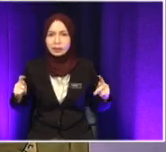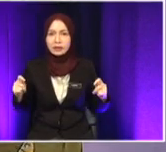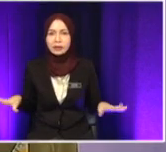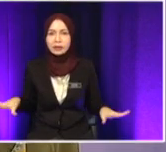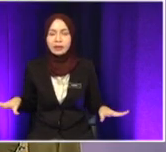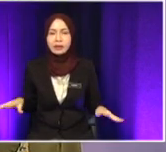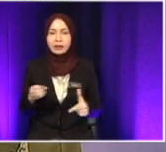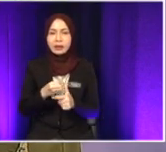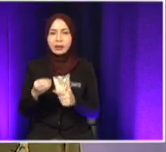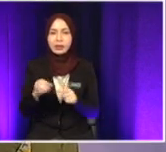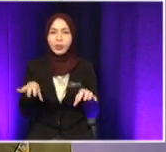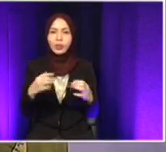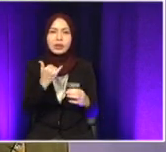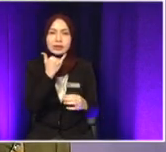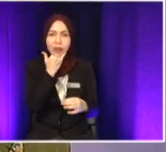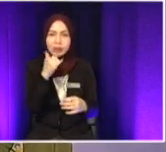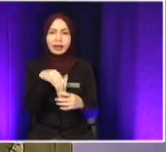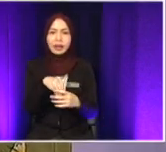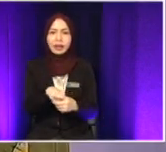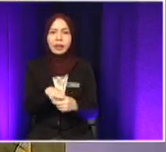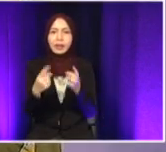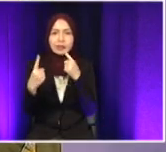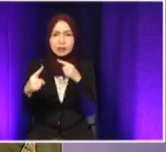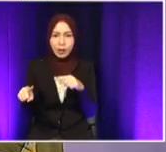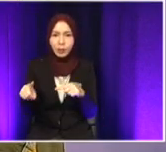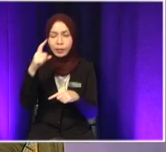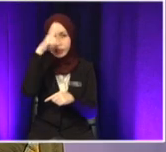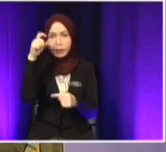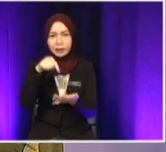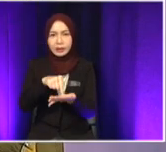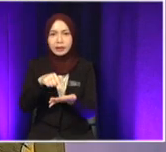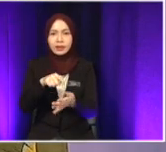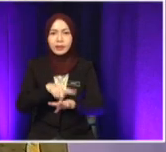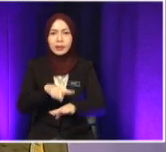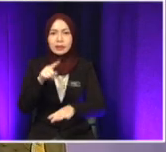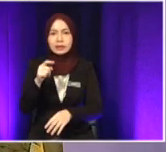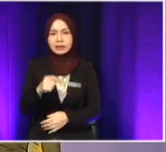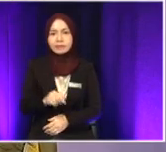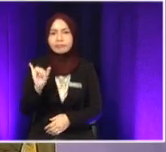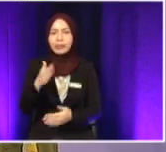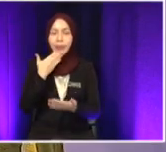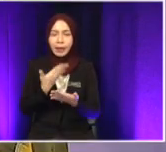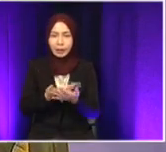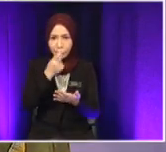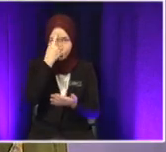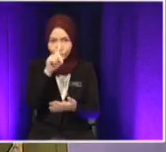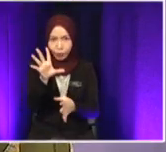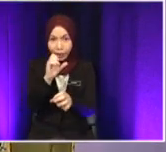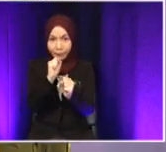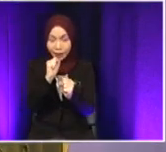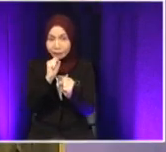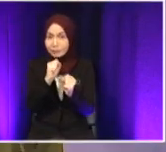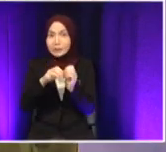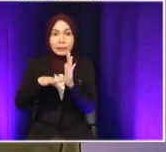ataupun tersila dalam menjawab karena inilah masanya untuk kutip markah sebanyak-banyaknya anak dapat